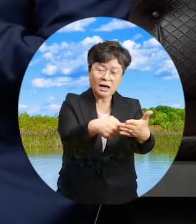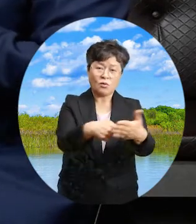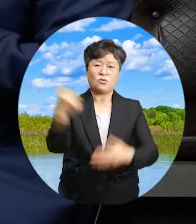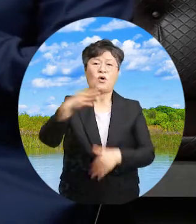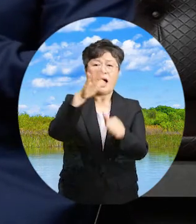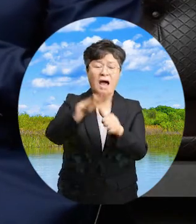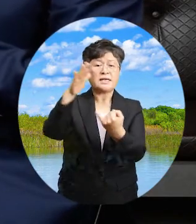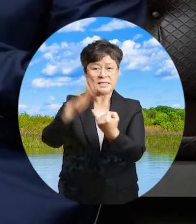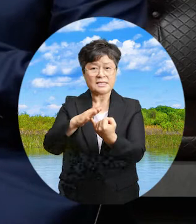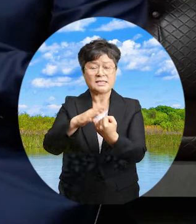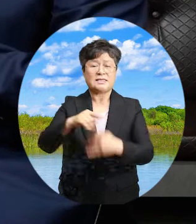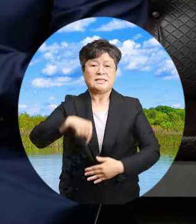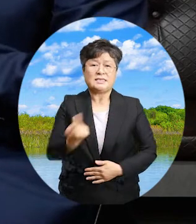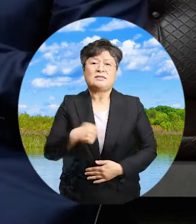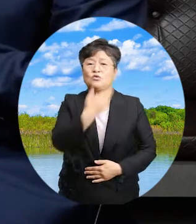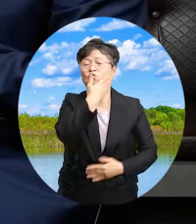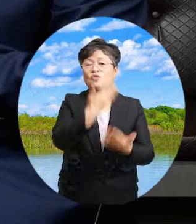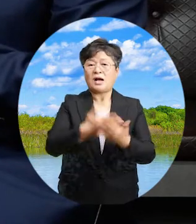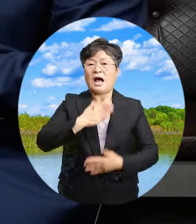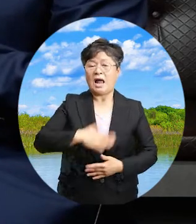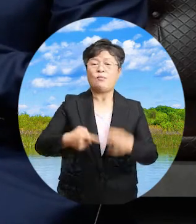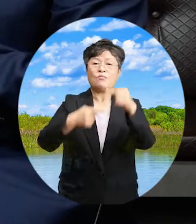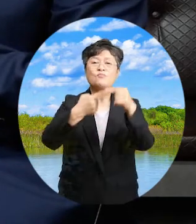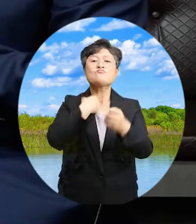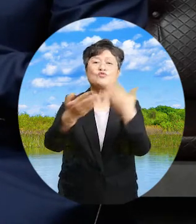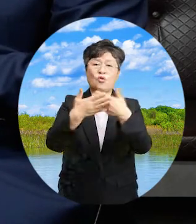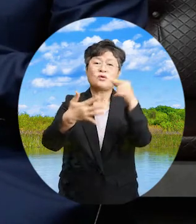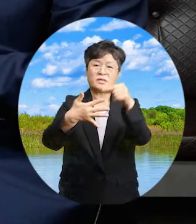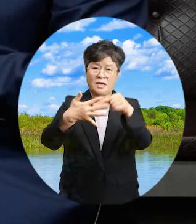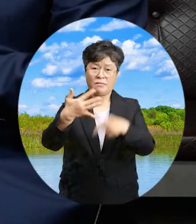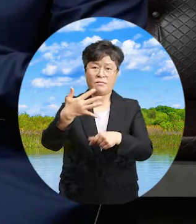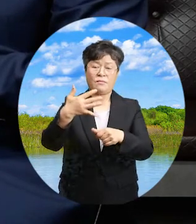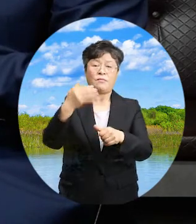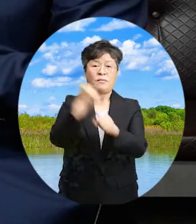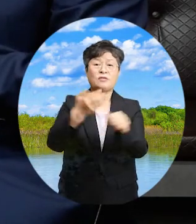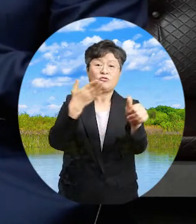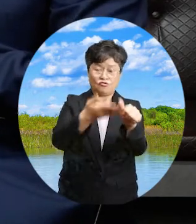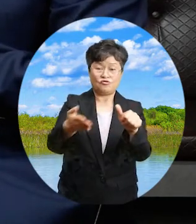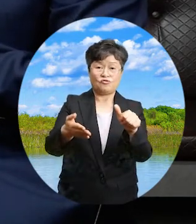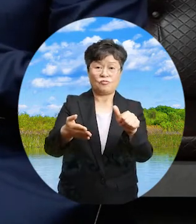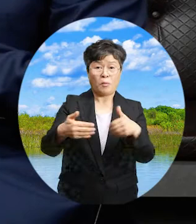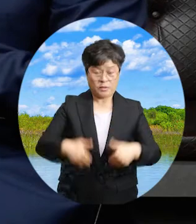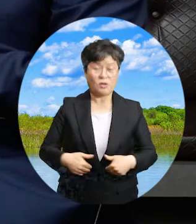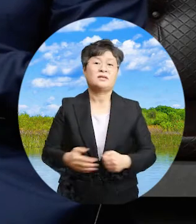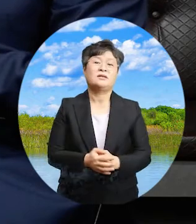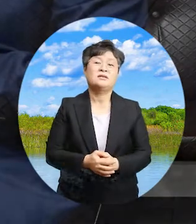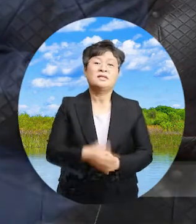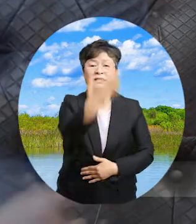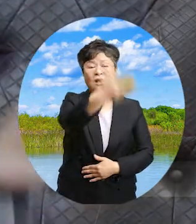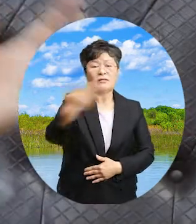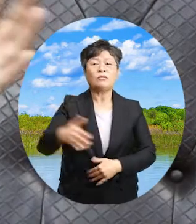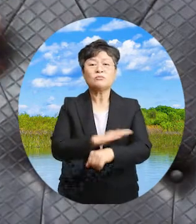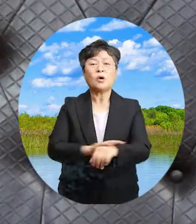한번 저희가 이제 그 언제까지 뭐 물환경 센터라든지 또는 시민 단체가 이게 다 할 수 있는 부분이